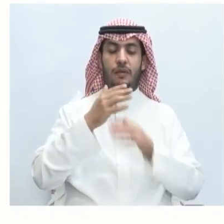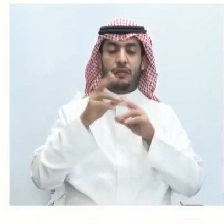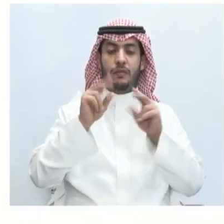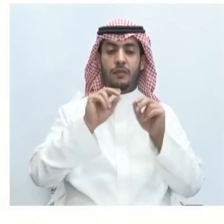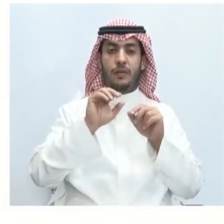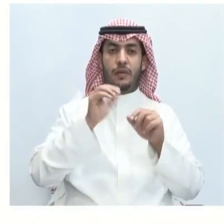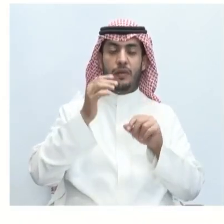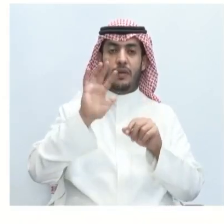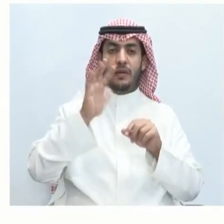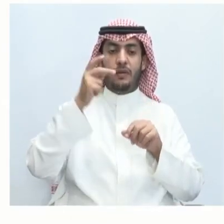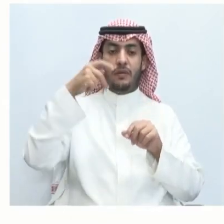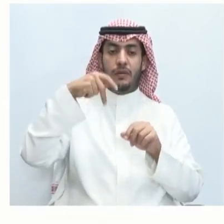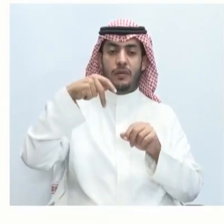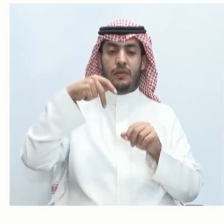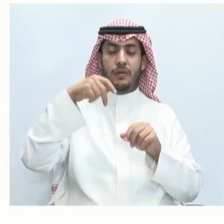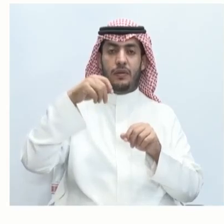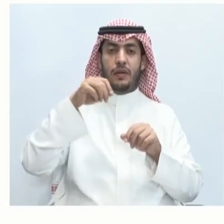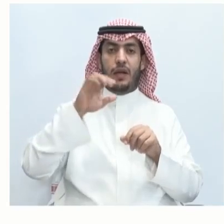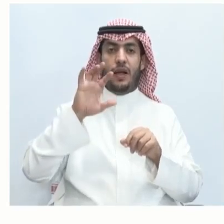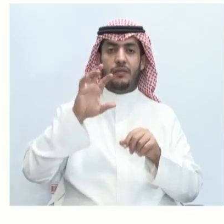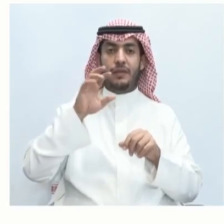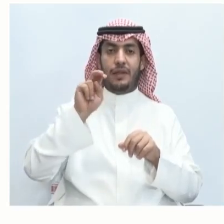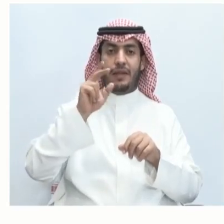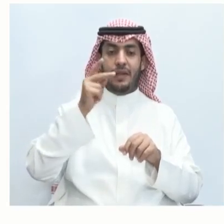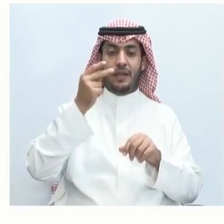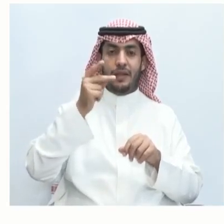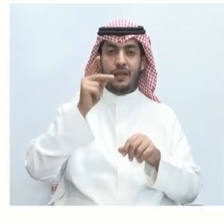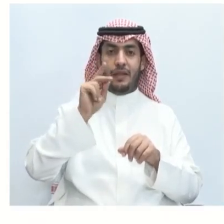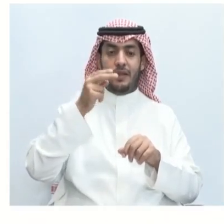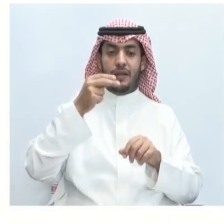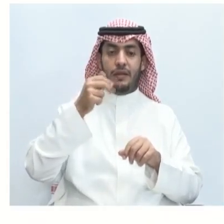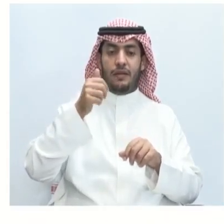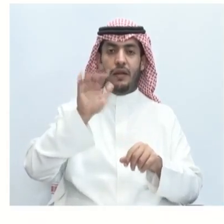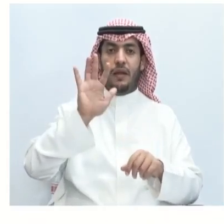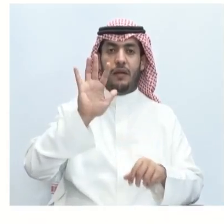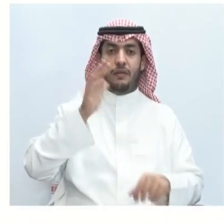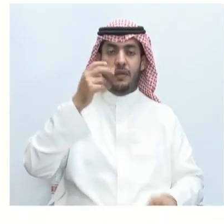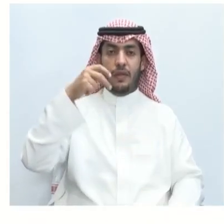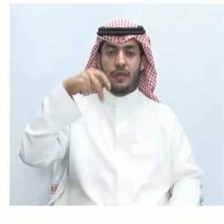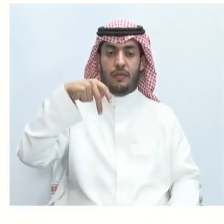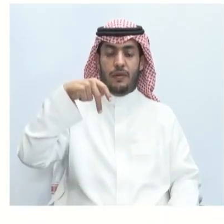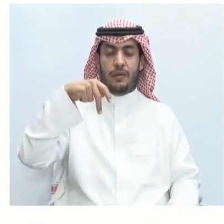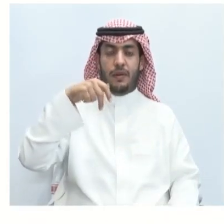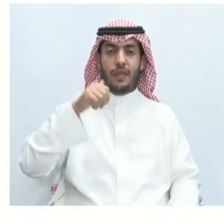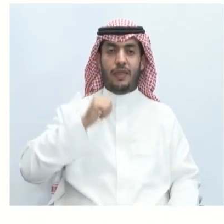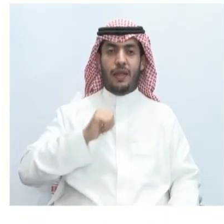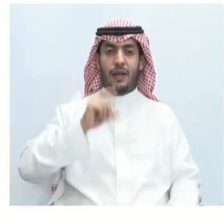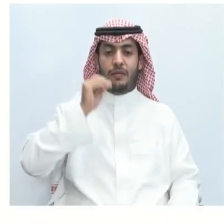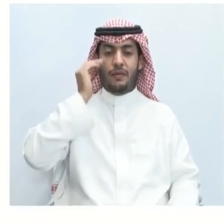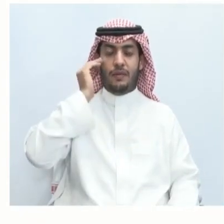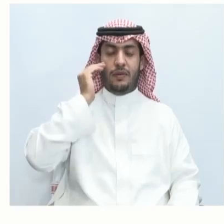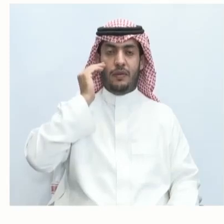تمثل خمسه اثمان ونظام من هذه الخمسه قطع مثلت لي الكسر خمسه اثمان طيب ابنائي بناتي